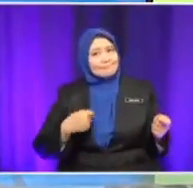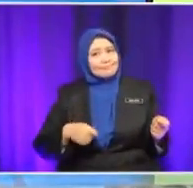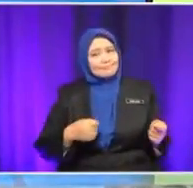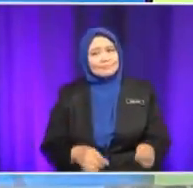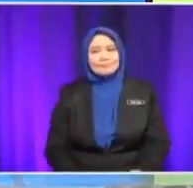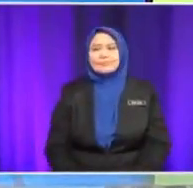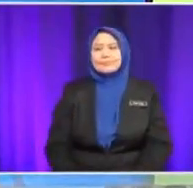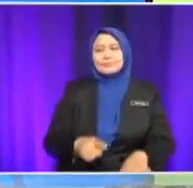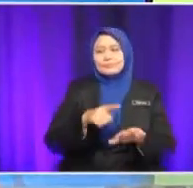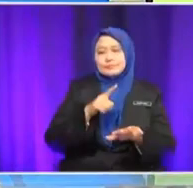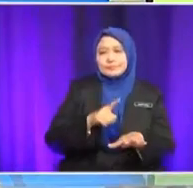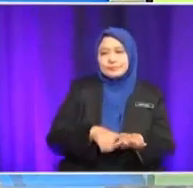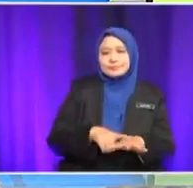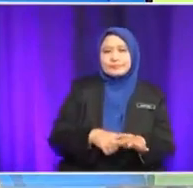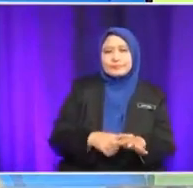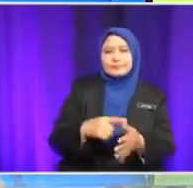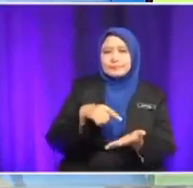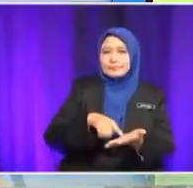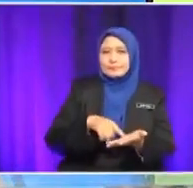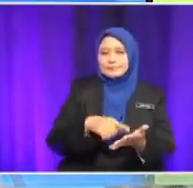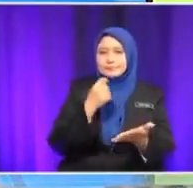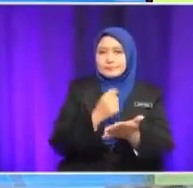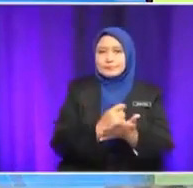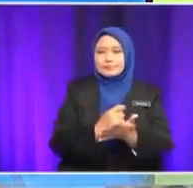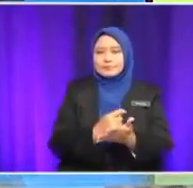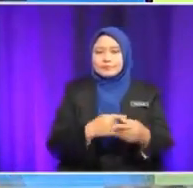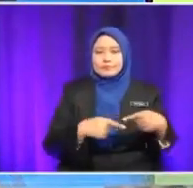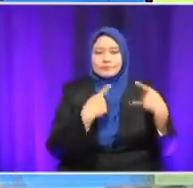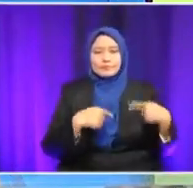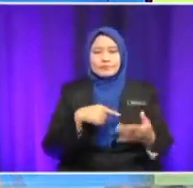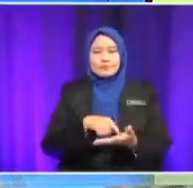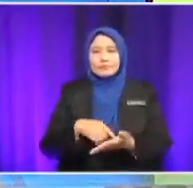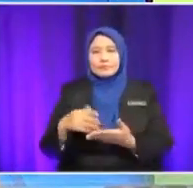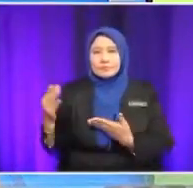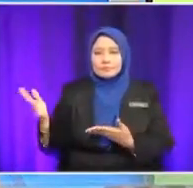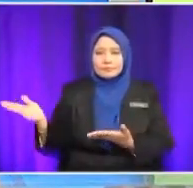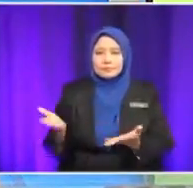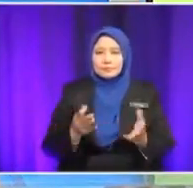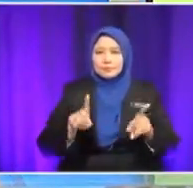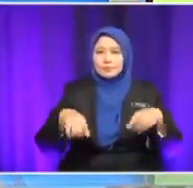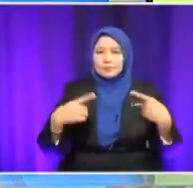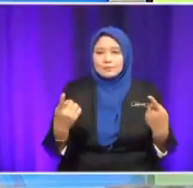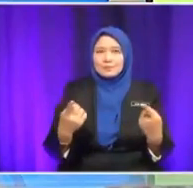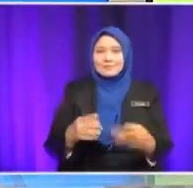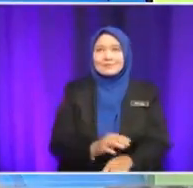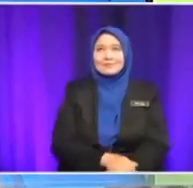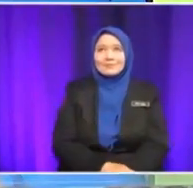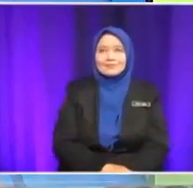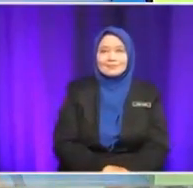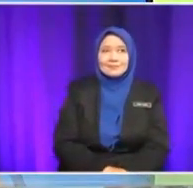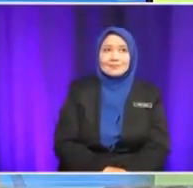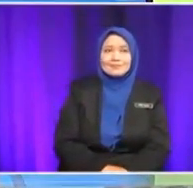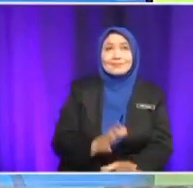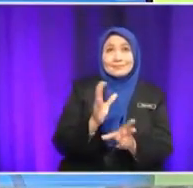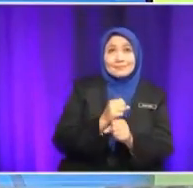di sini tiba hati ini kubawa pergi oh ada